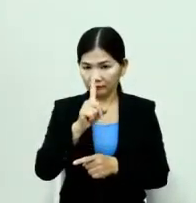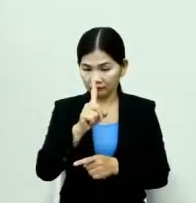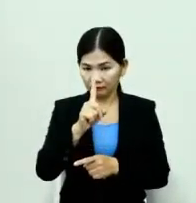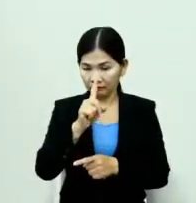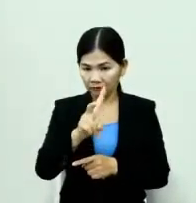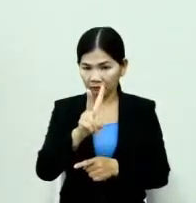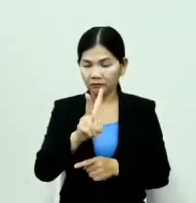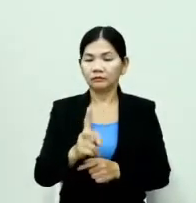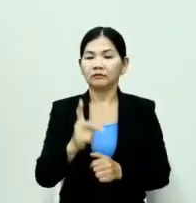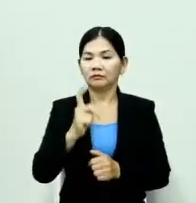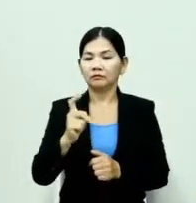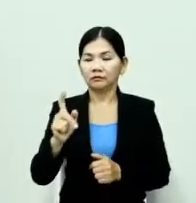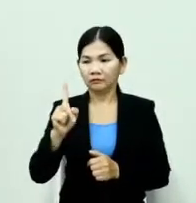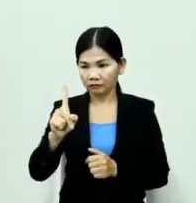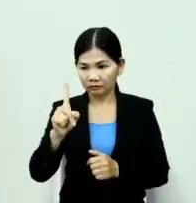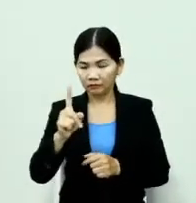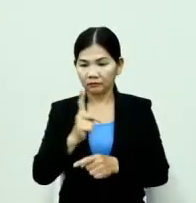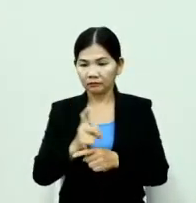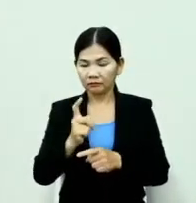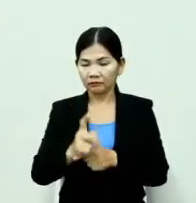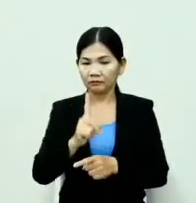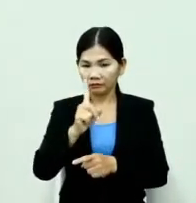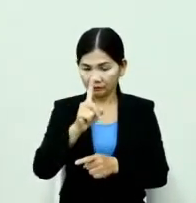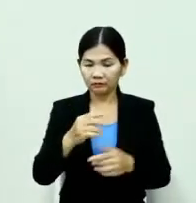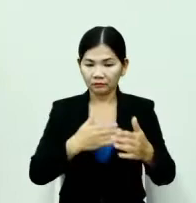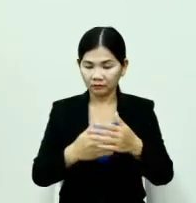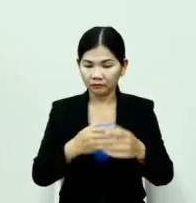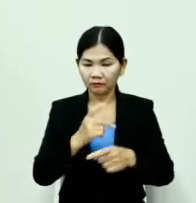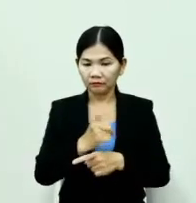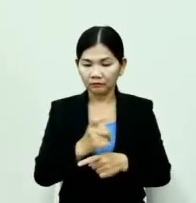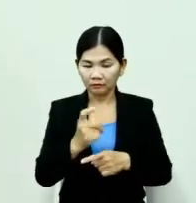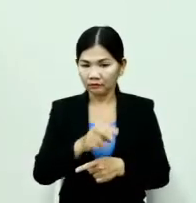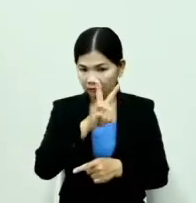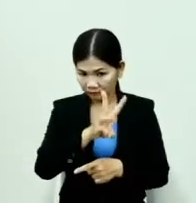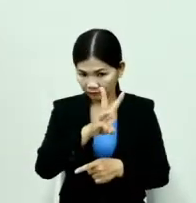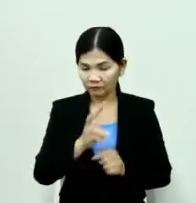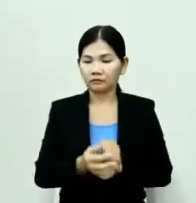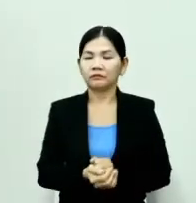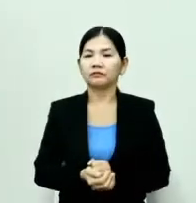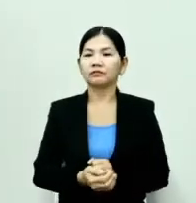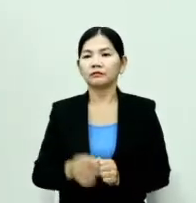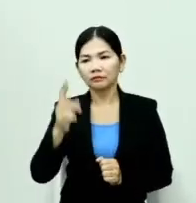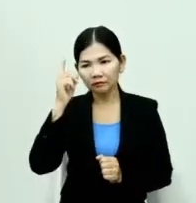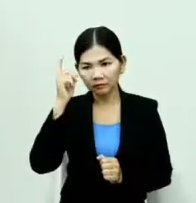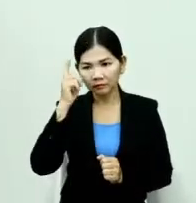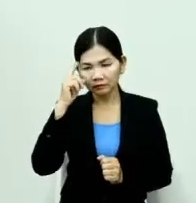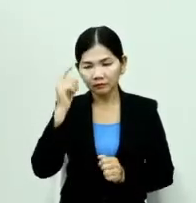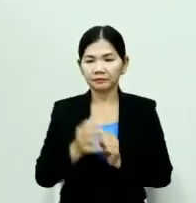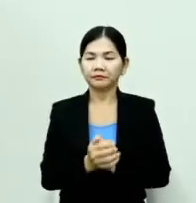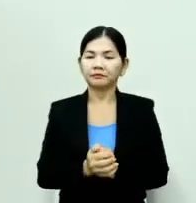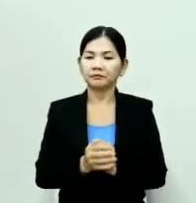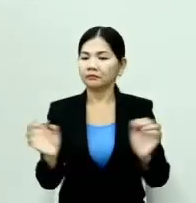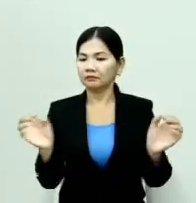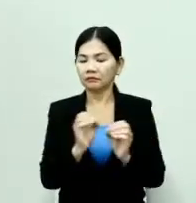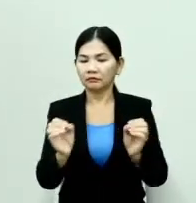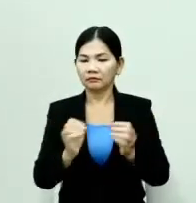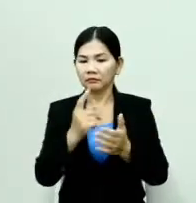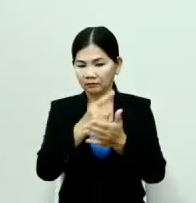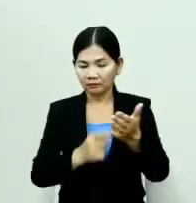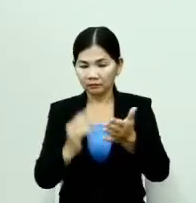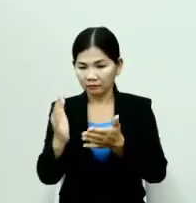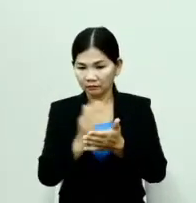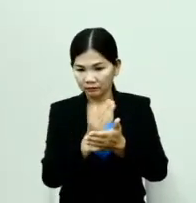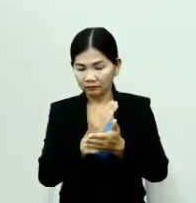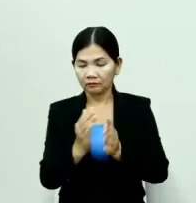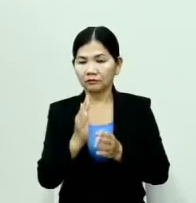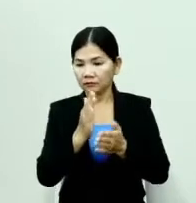កទី2ខ្ទង់ពាន់មានលេខ1ចាខ្ទង់បន្ទាប់នេះគឺមានលេខ3ចាលេខ3គាត់បានដឹងហើយចាយើងមិនអាចបង្កត់ខ្ទង់ពាន់នេះ